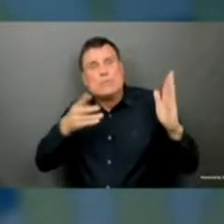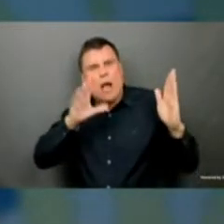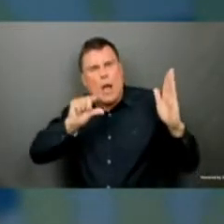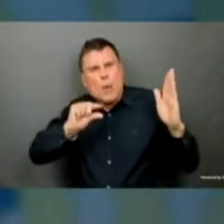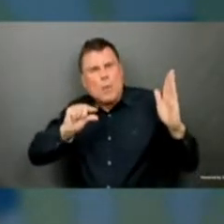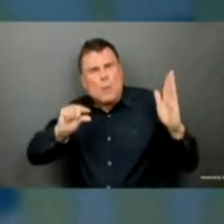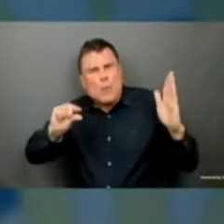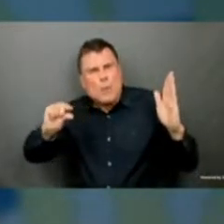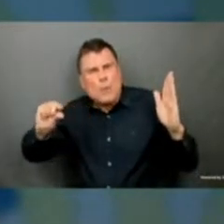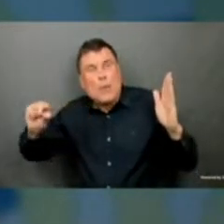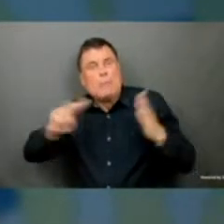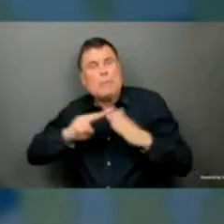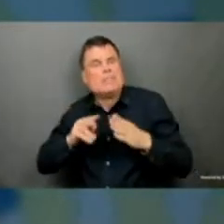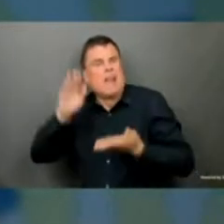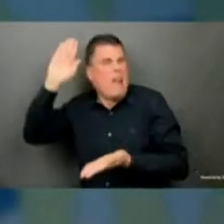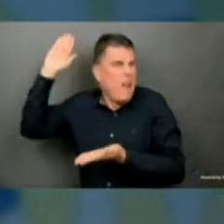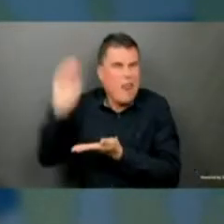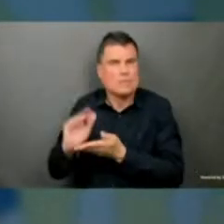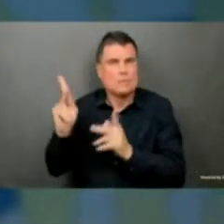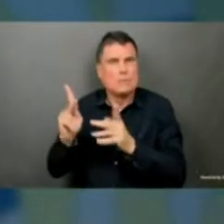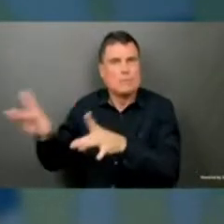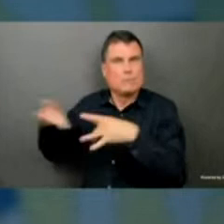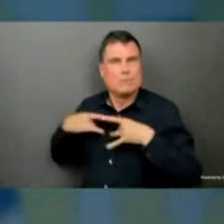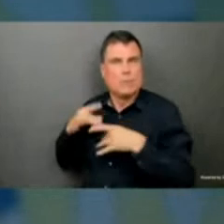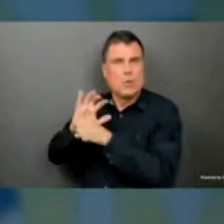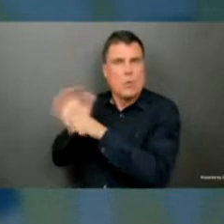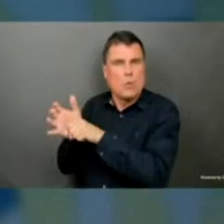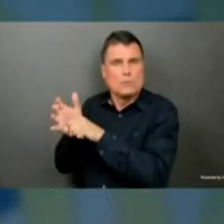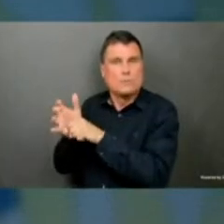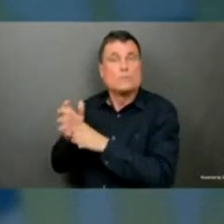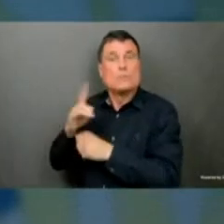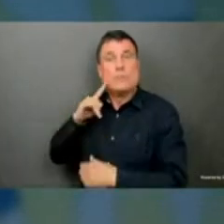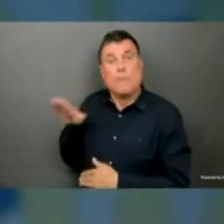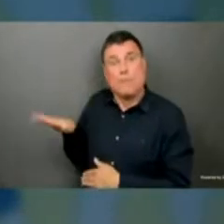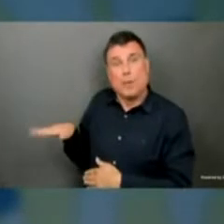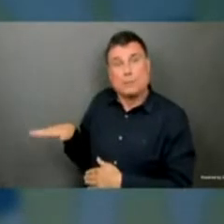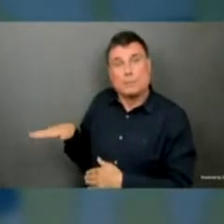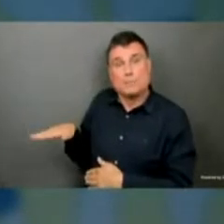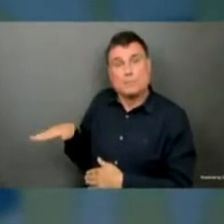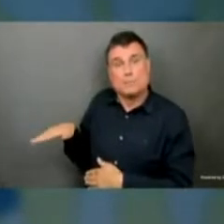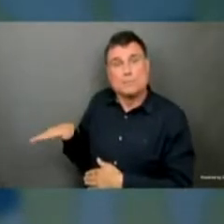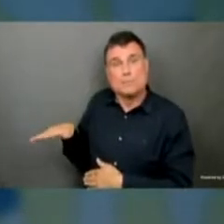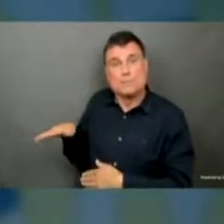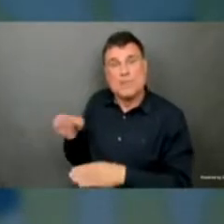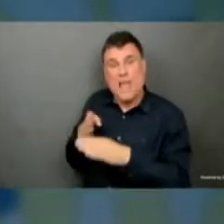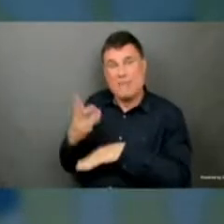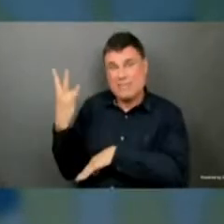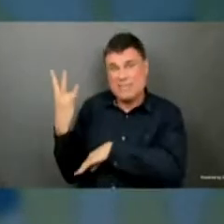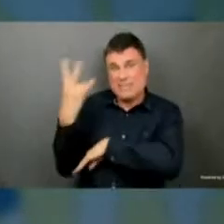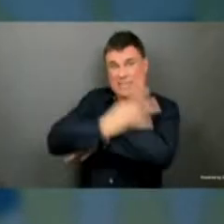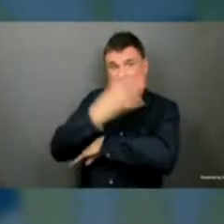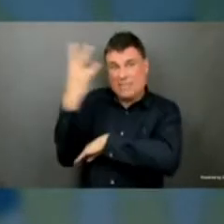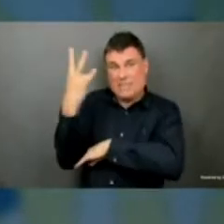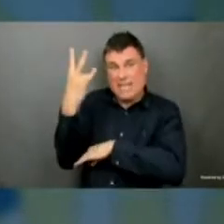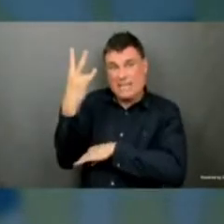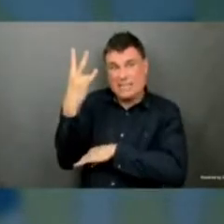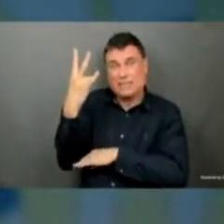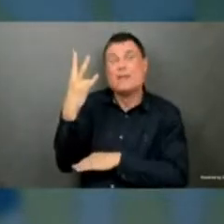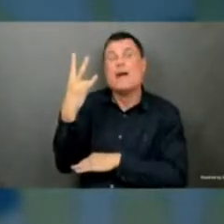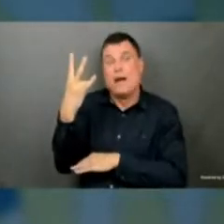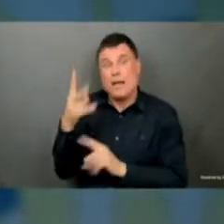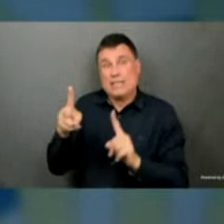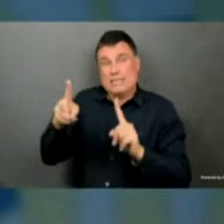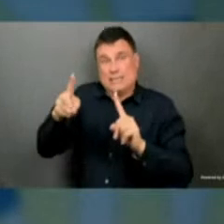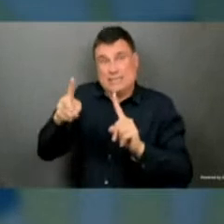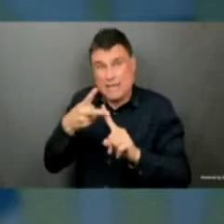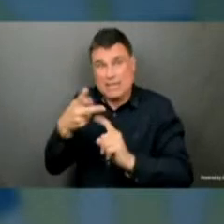个获得的案例就会越来越少。 After 7 days after receiving their second dose 那么同时呢，打了第二针7